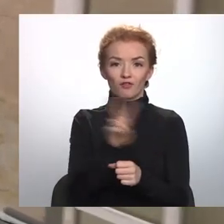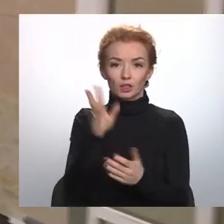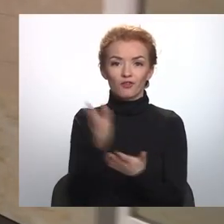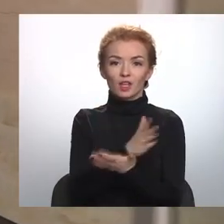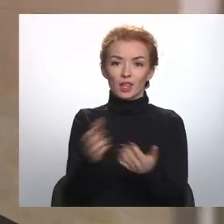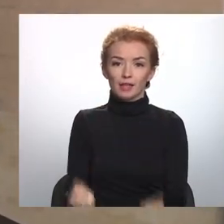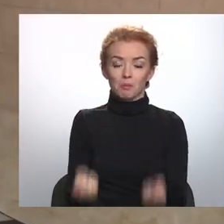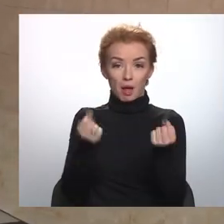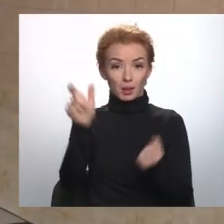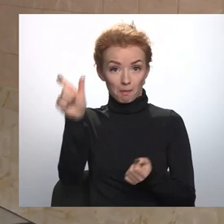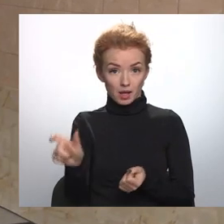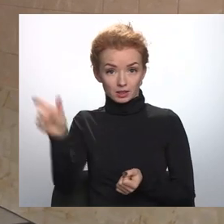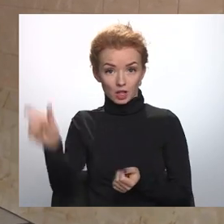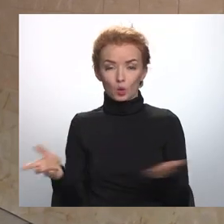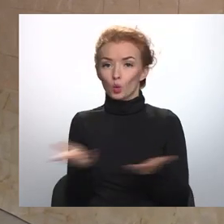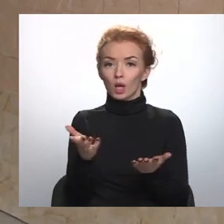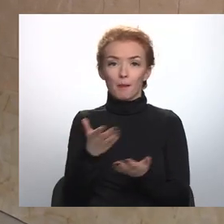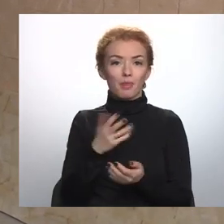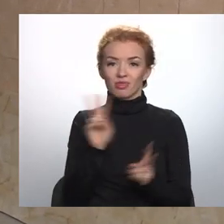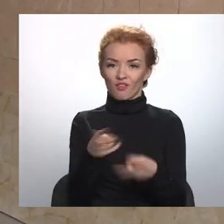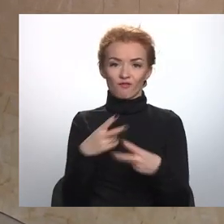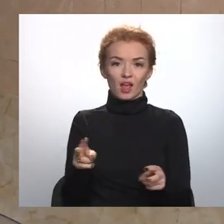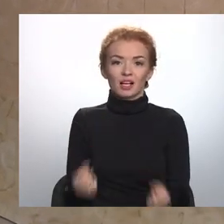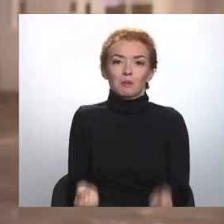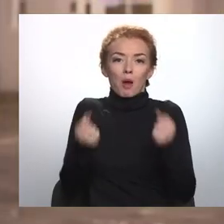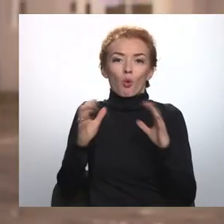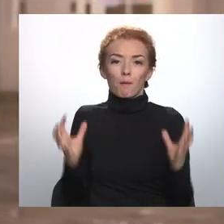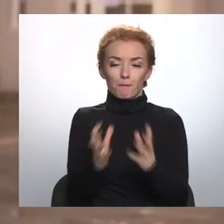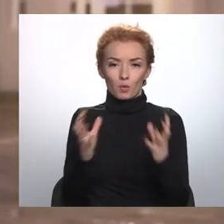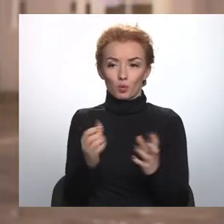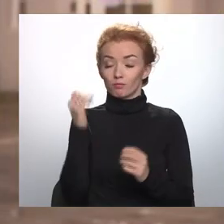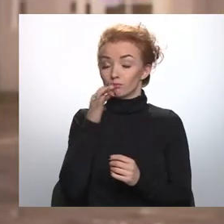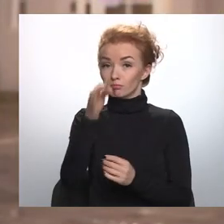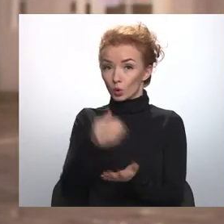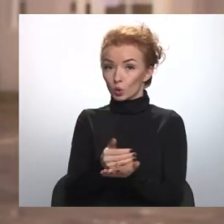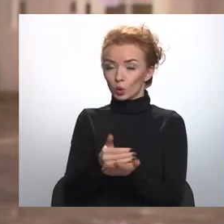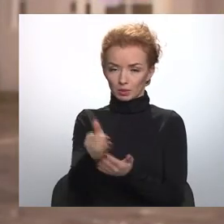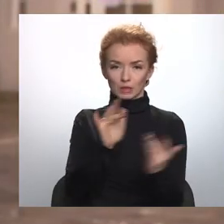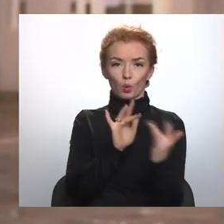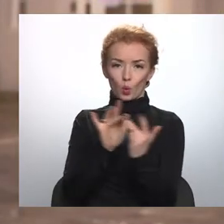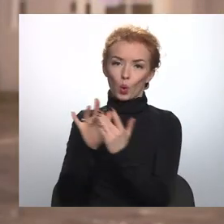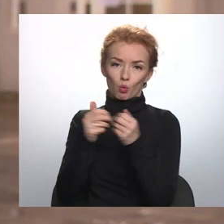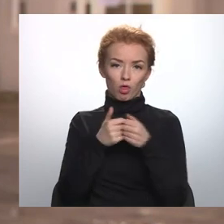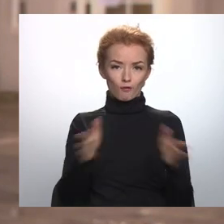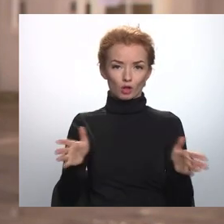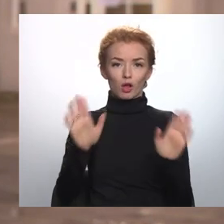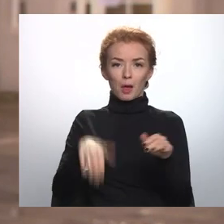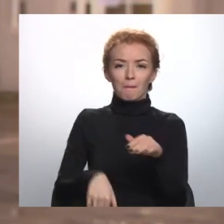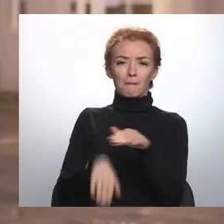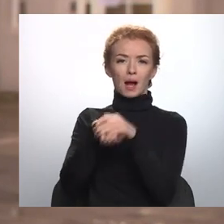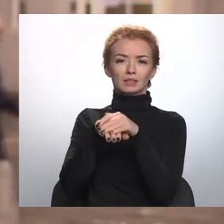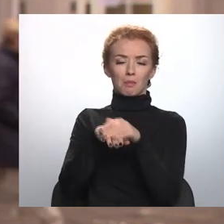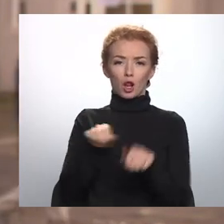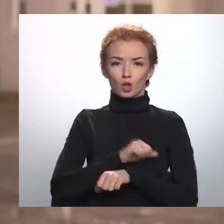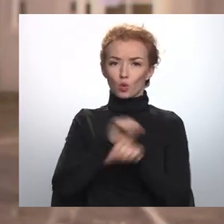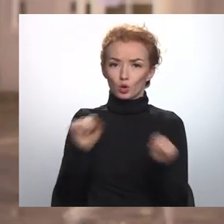vidēji smagi pacienti, kuriem nav nepieciešama intensīvā aprūpe. Turpināsim gultu atvēršanu, lai varētu maksimāli